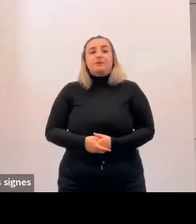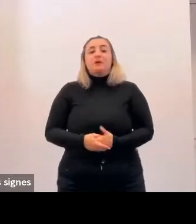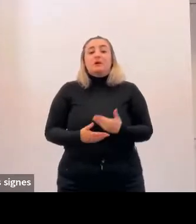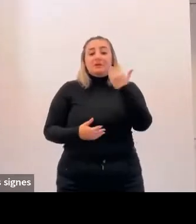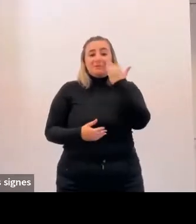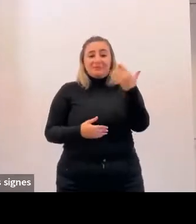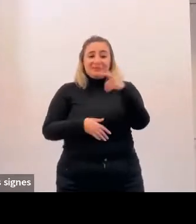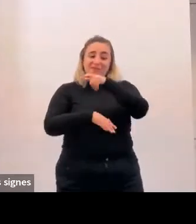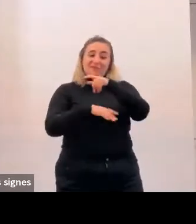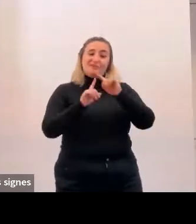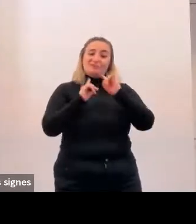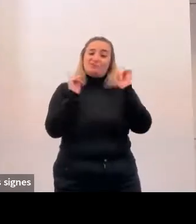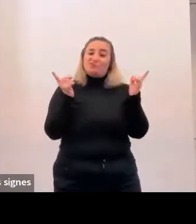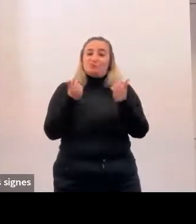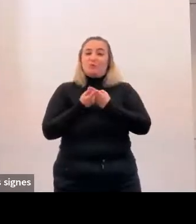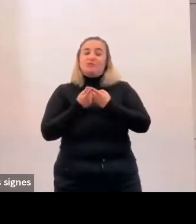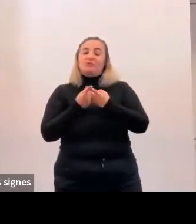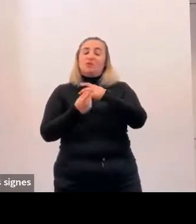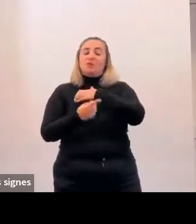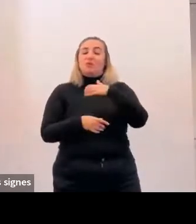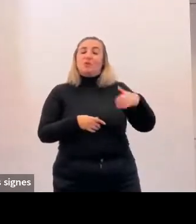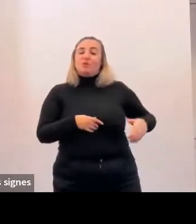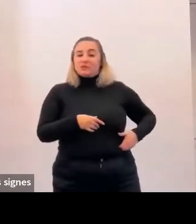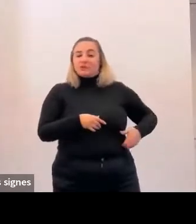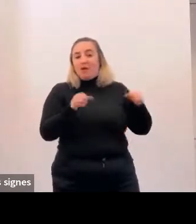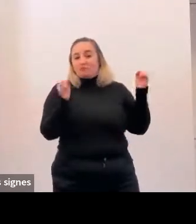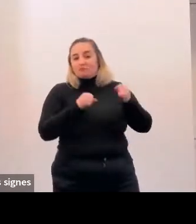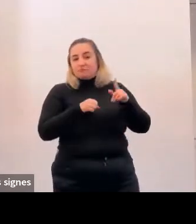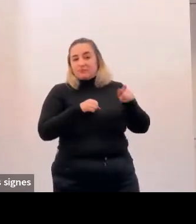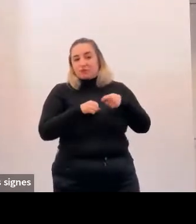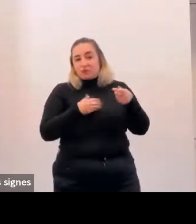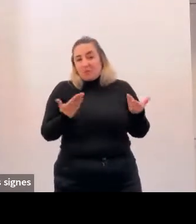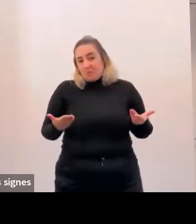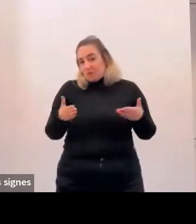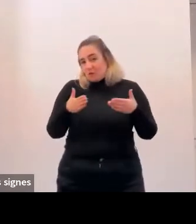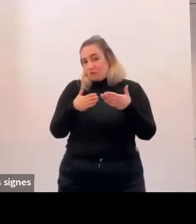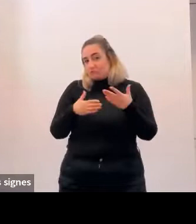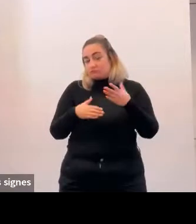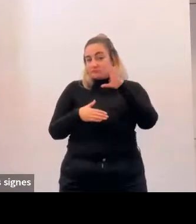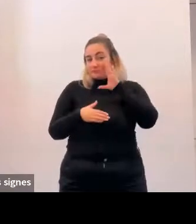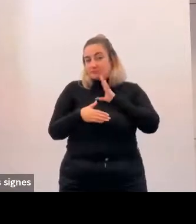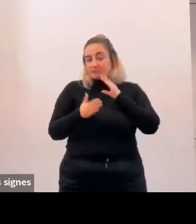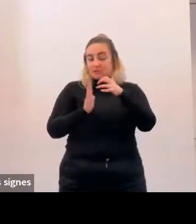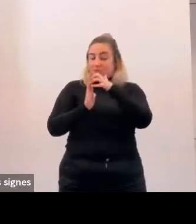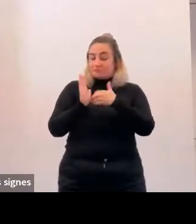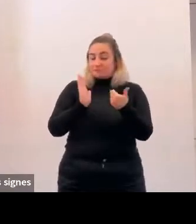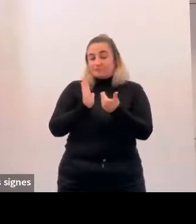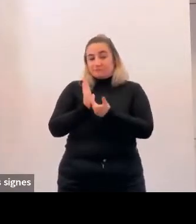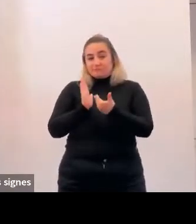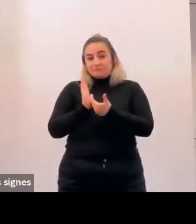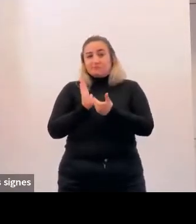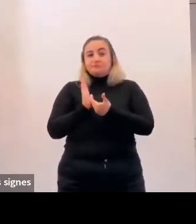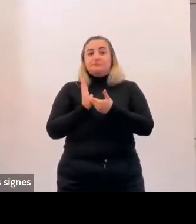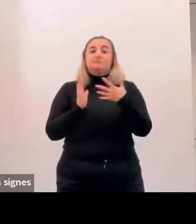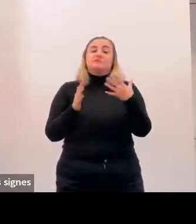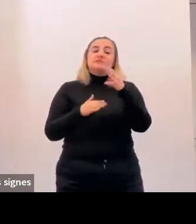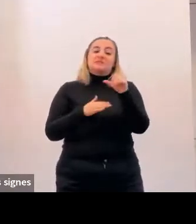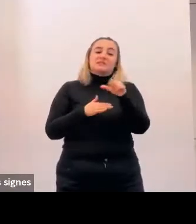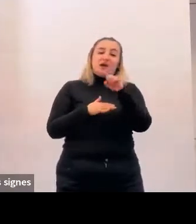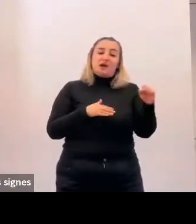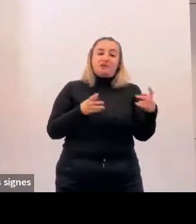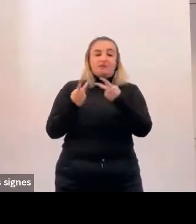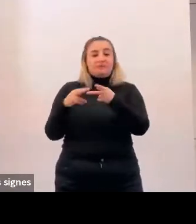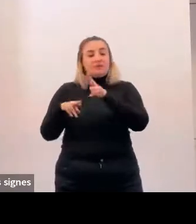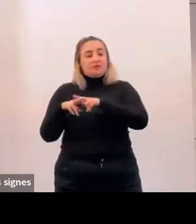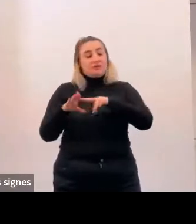de la commission municipale compétente, il vous est demandé d'approuver le principe de la reprise de l'activité petite enfance du CCAS par